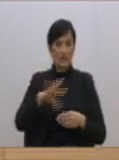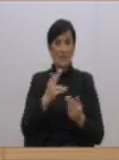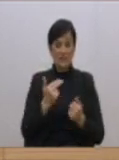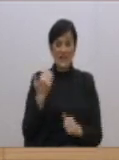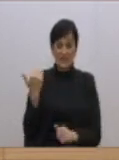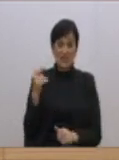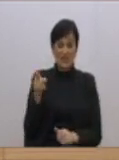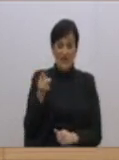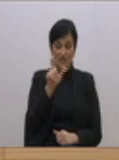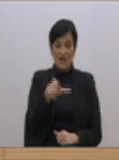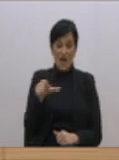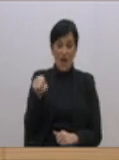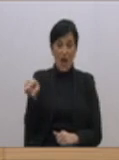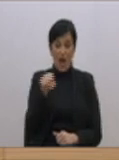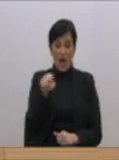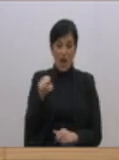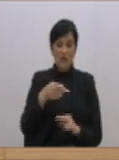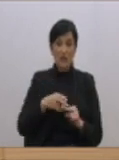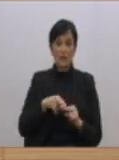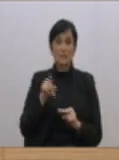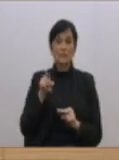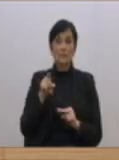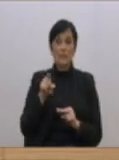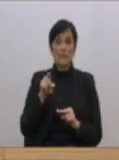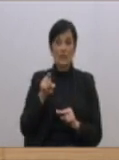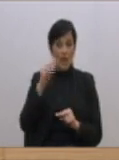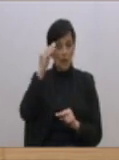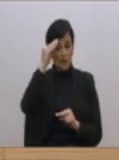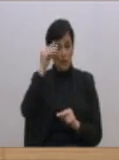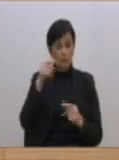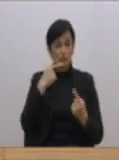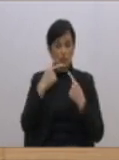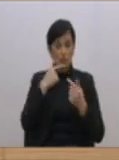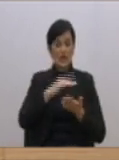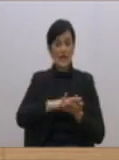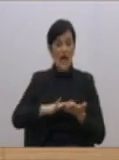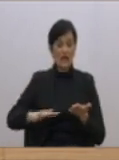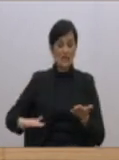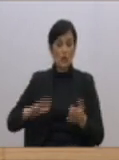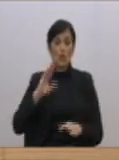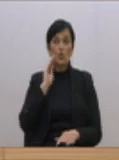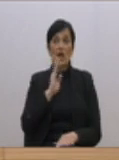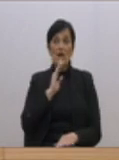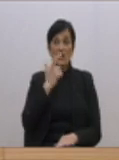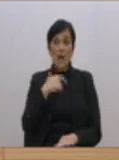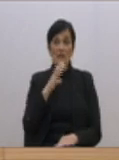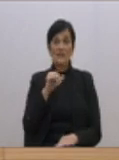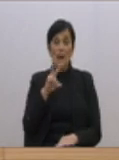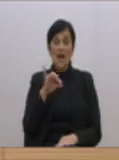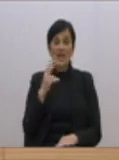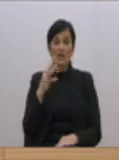თქვენის ხალხი ხართ და ეს იმჟელობის გაგრძელება, როდესაც კალბატონი სამადაშვილი